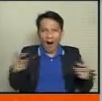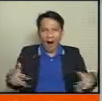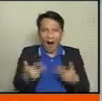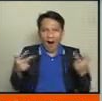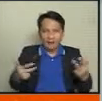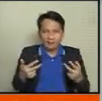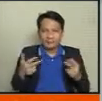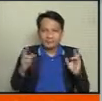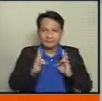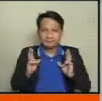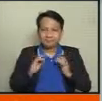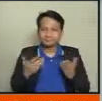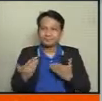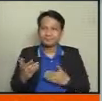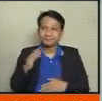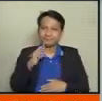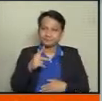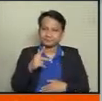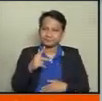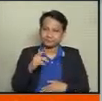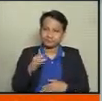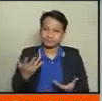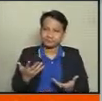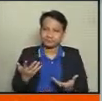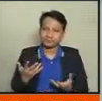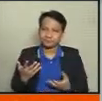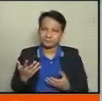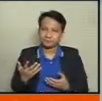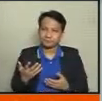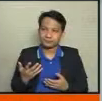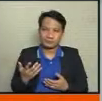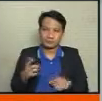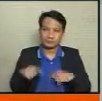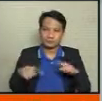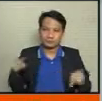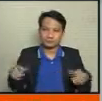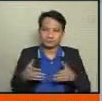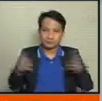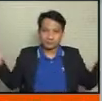panabong, refrigerator, karaoke machine, sofa, etc., etc.?